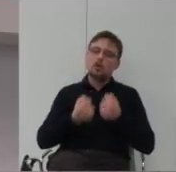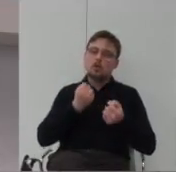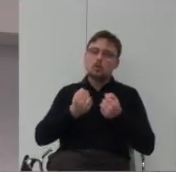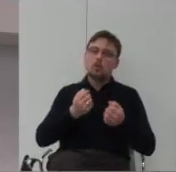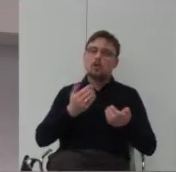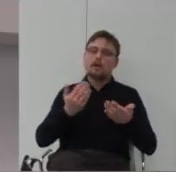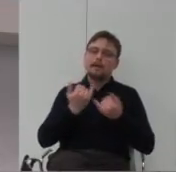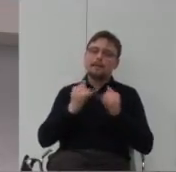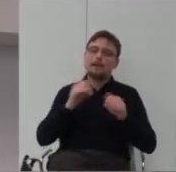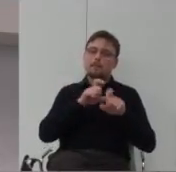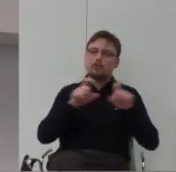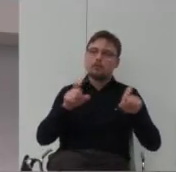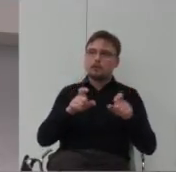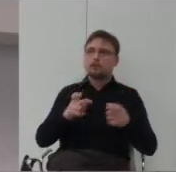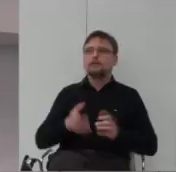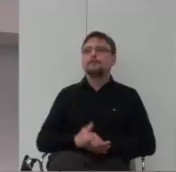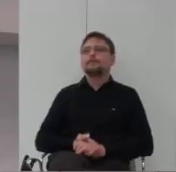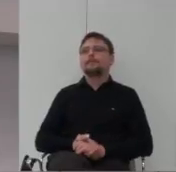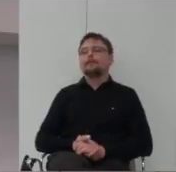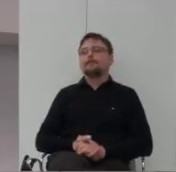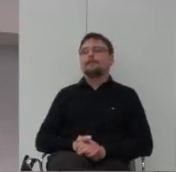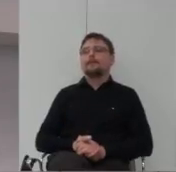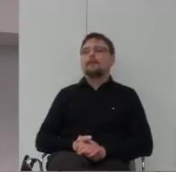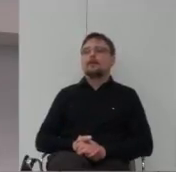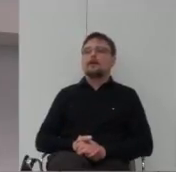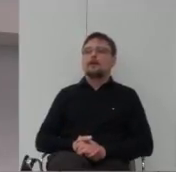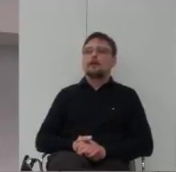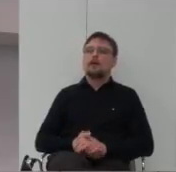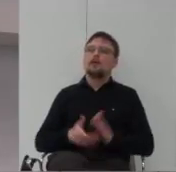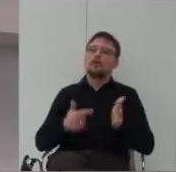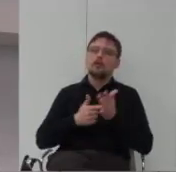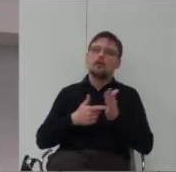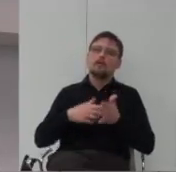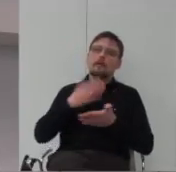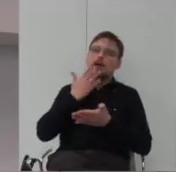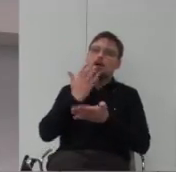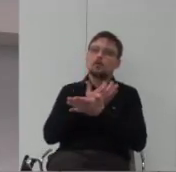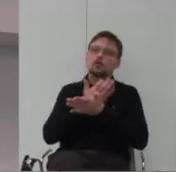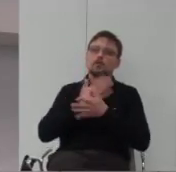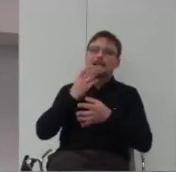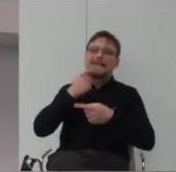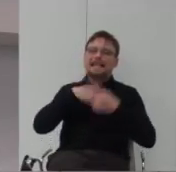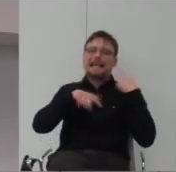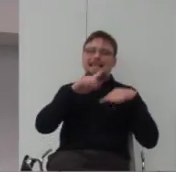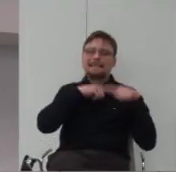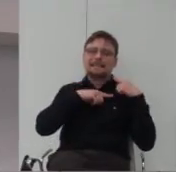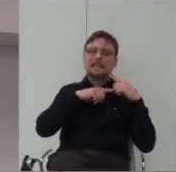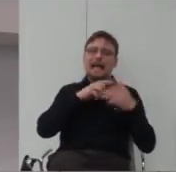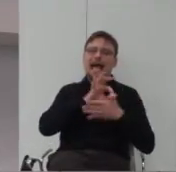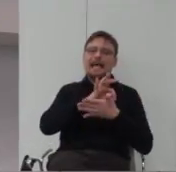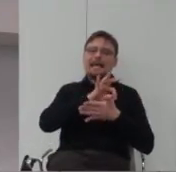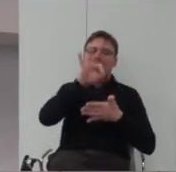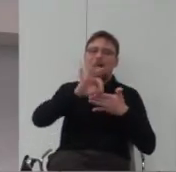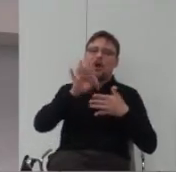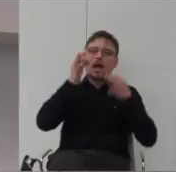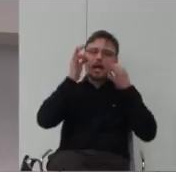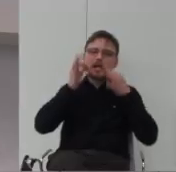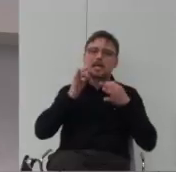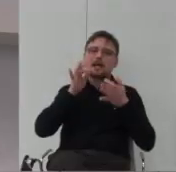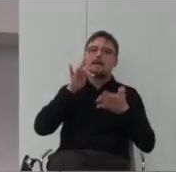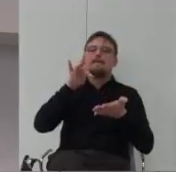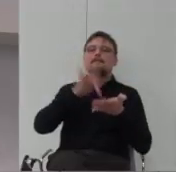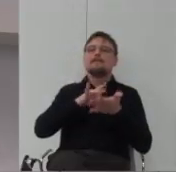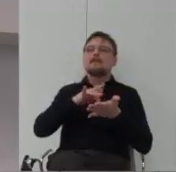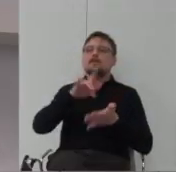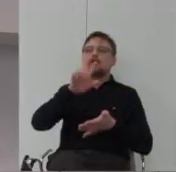dalszego powielania na trudnych działkach właściwie w całych Chinach. Ten obiekt ma swój trzon w tradycyjnej